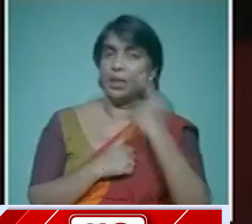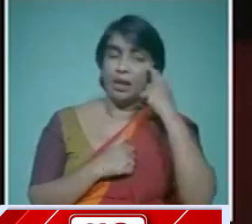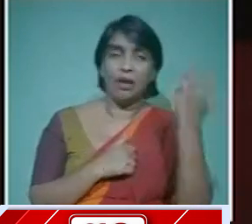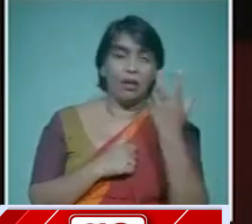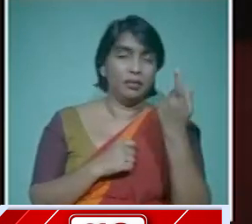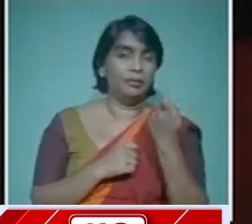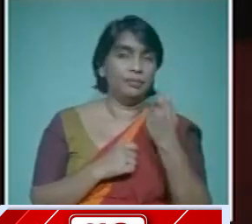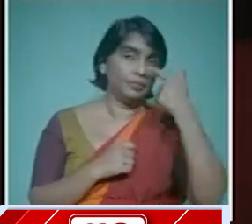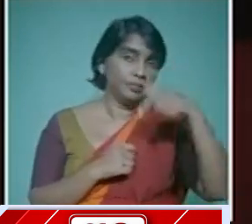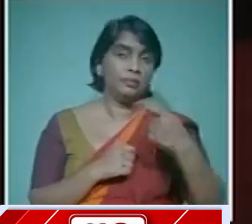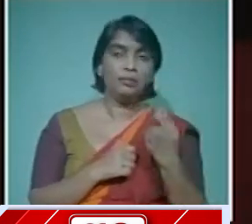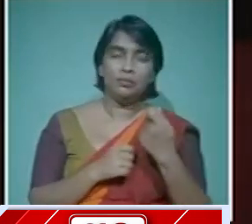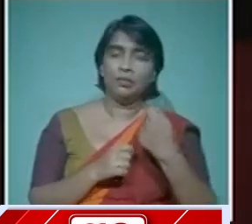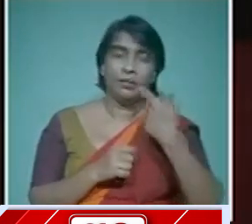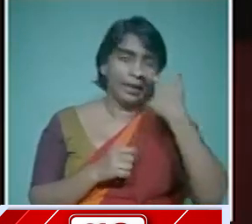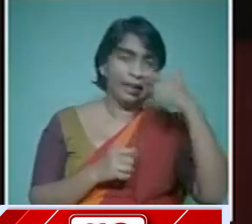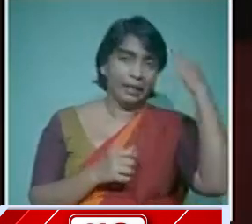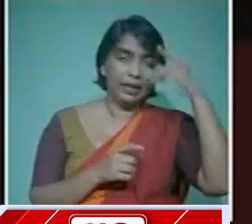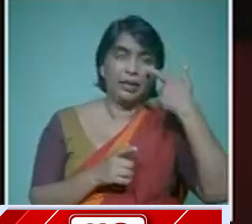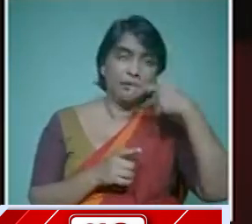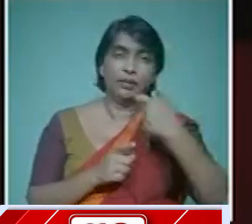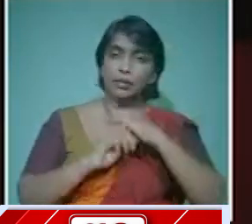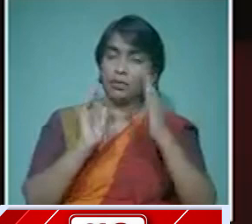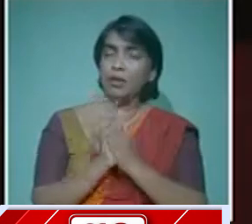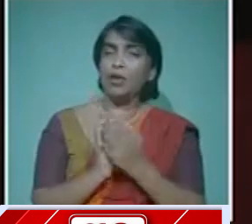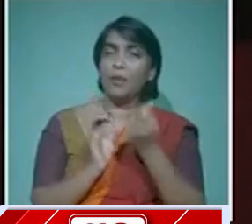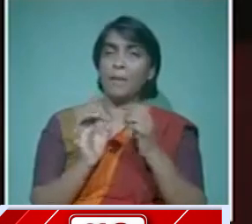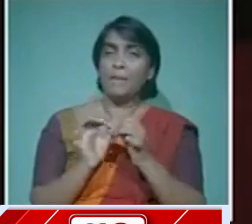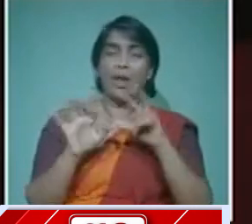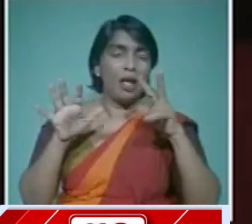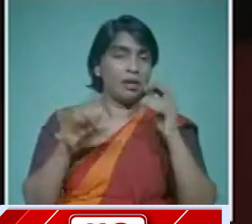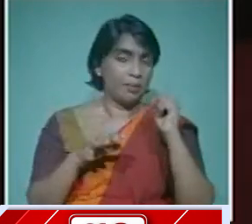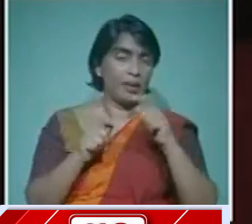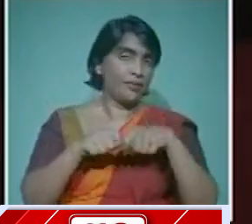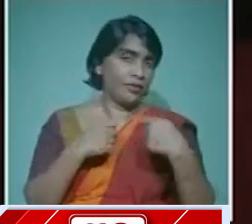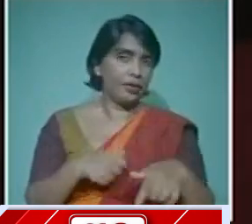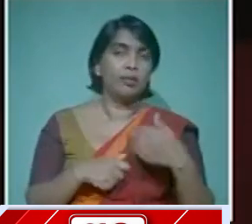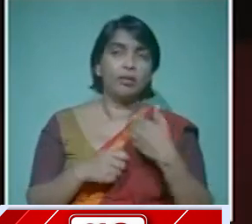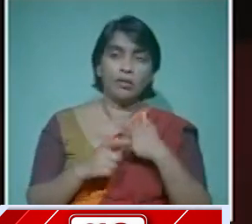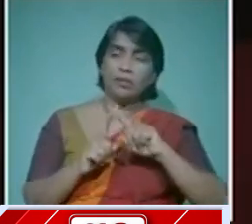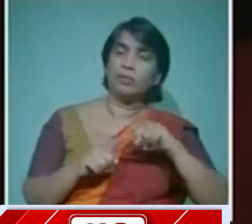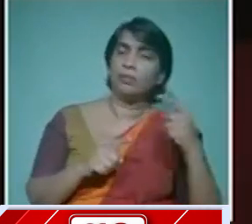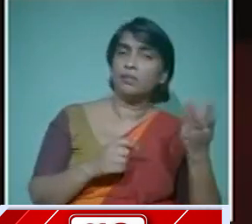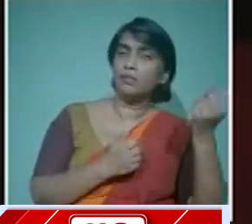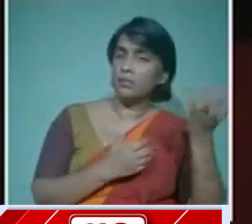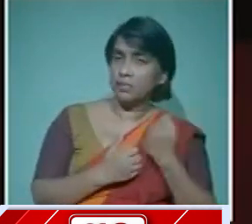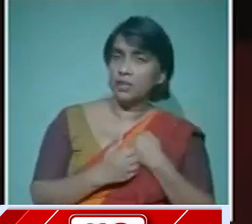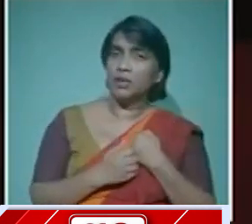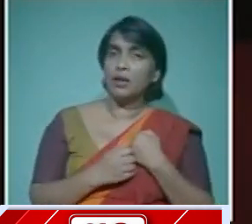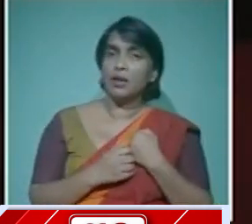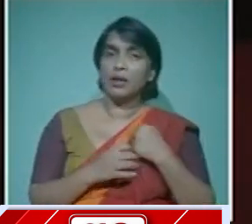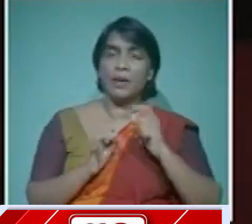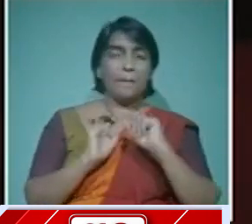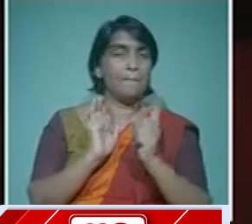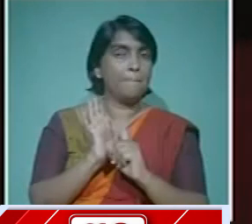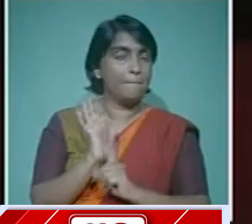මිල, ඉන්ධන මිල, දැවිතෙල් මිල මේ මිලත් එක්ක රුපියල් බිලියන 850ක් වැය වෙනවා. අපිට අනිත් පැත්තෙන් එන්නේ විදුලි තිබුණු බිලත්